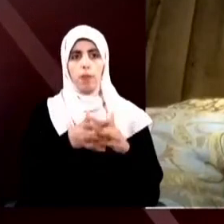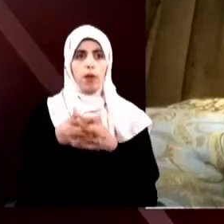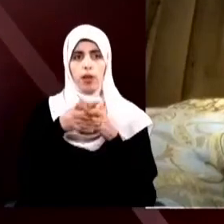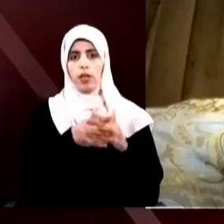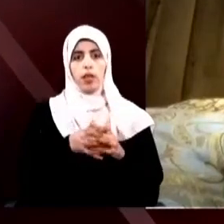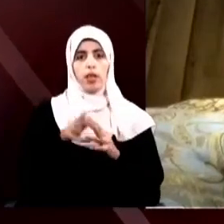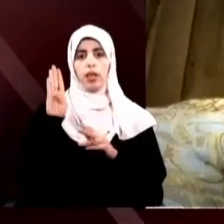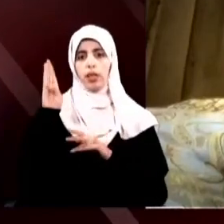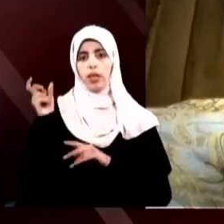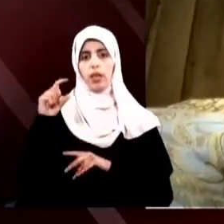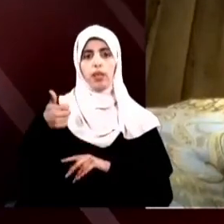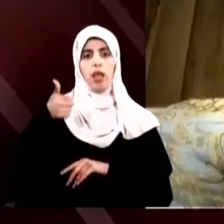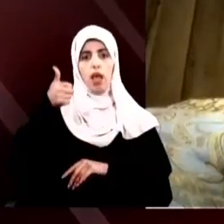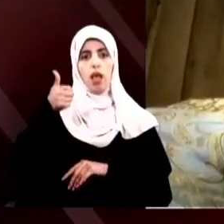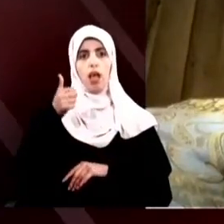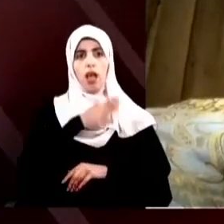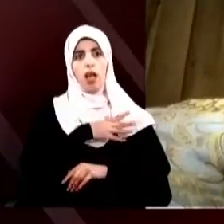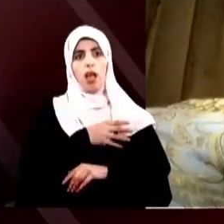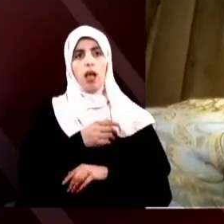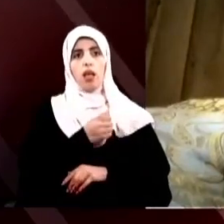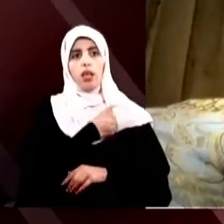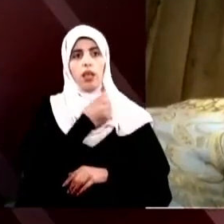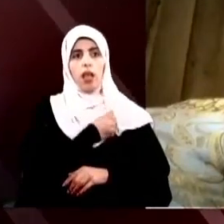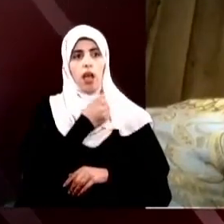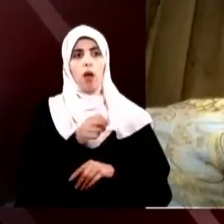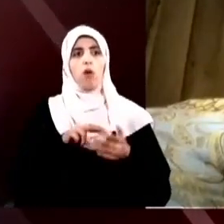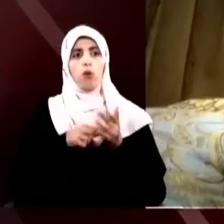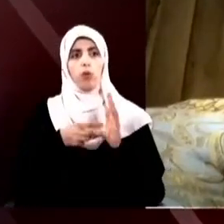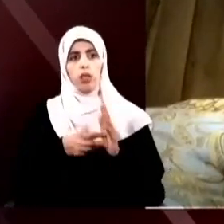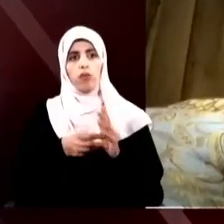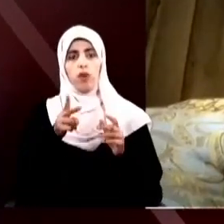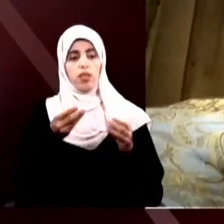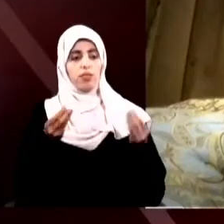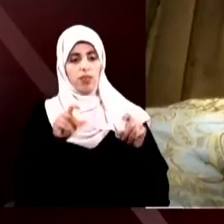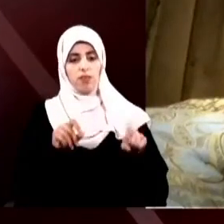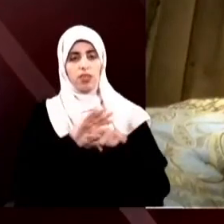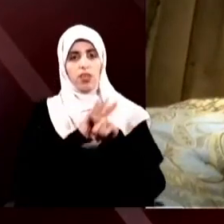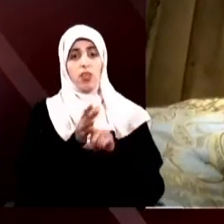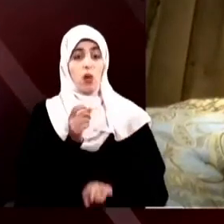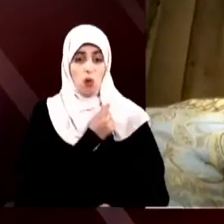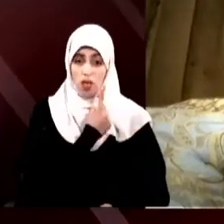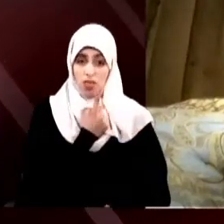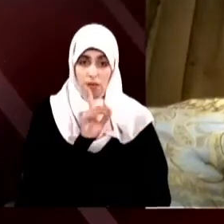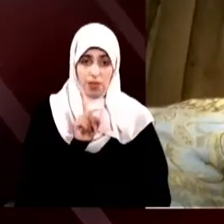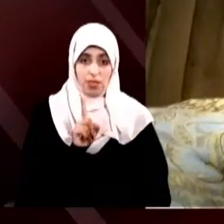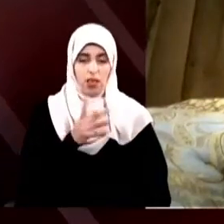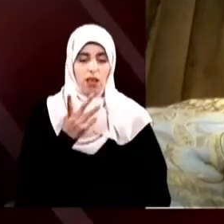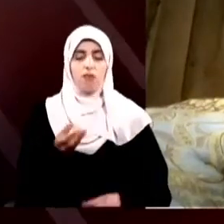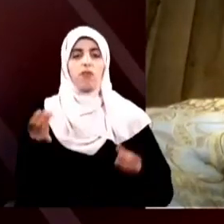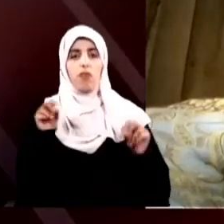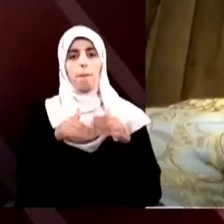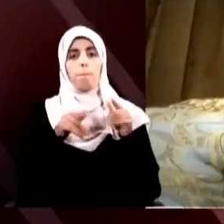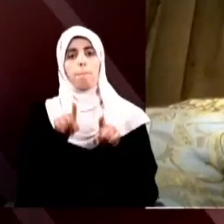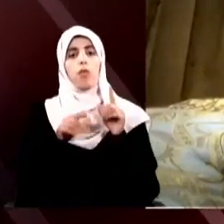كندا، وأيضا دول أخرى. نعم. وهذه السلالة المتحورة هي ليست الوحيدة، فقد اكتشفت أيضا